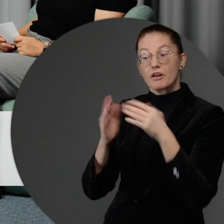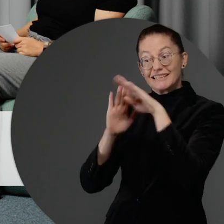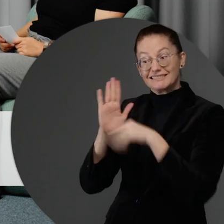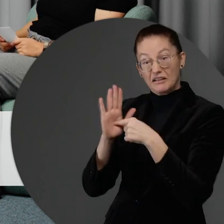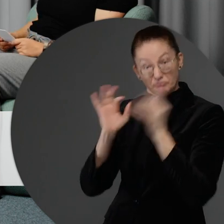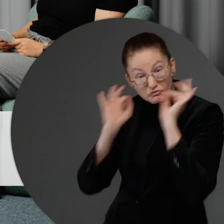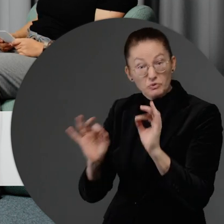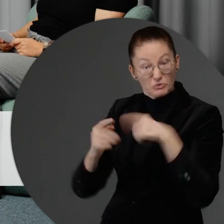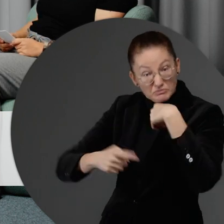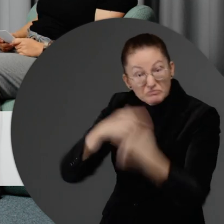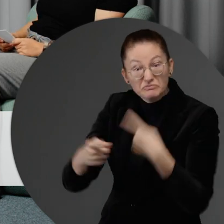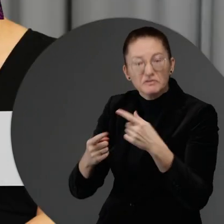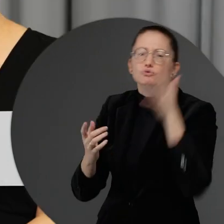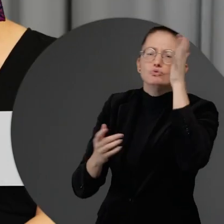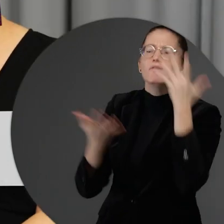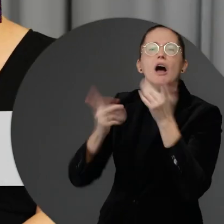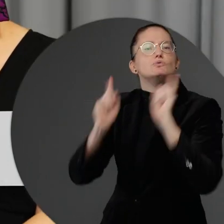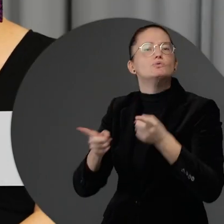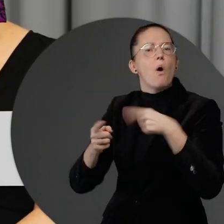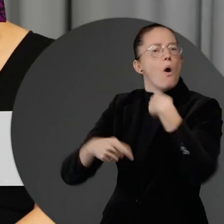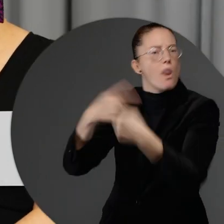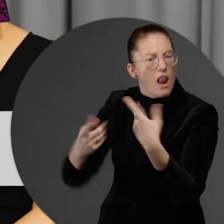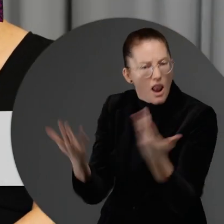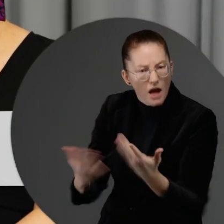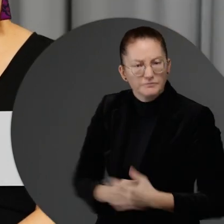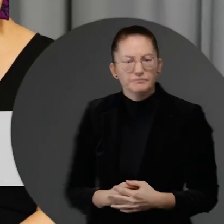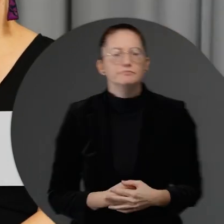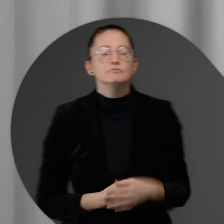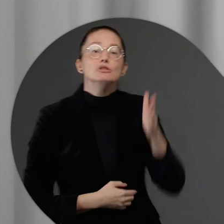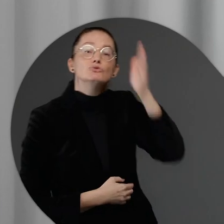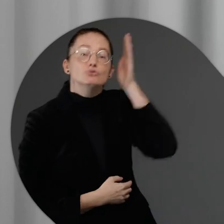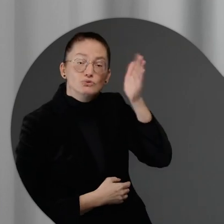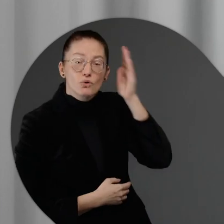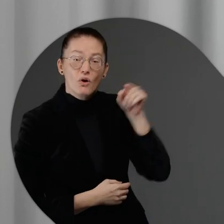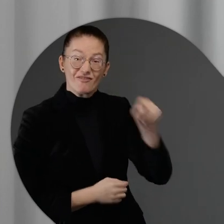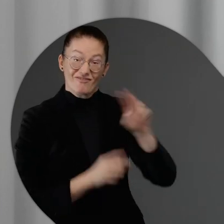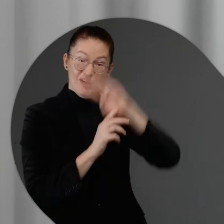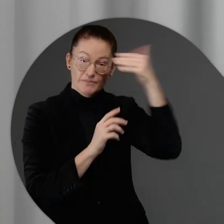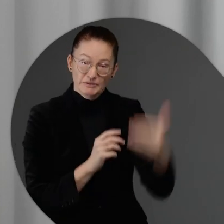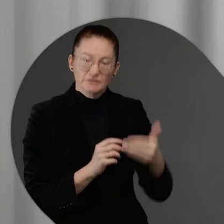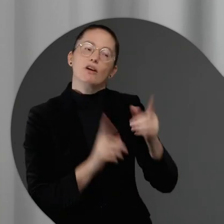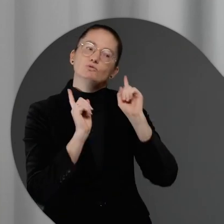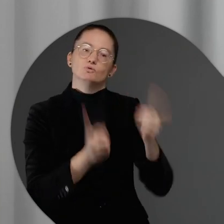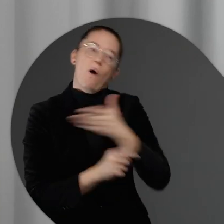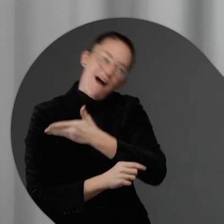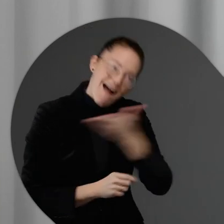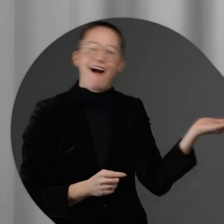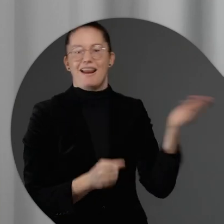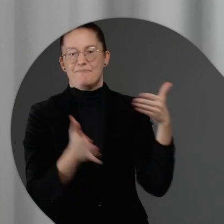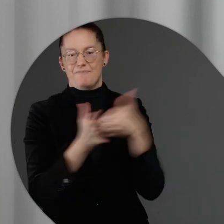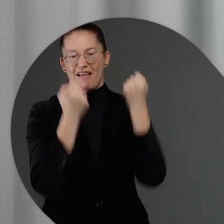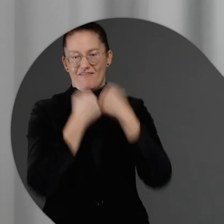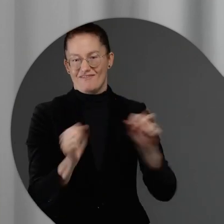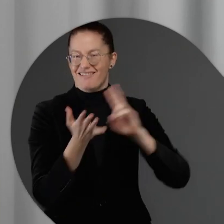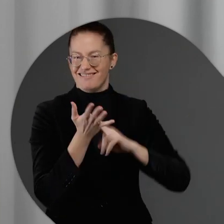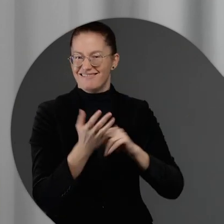hat das WZG bisher gebracht? Und was soll in Zukunft passieren? In Zukunft sollen alle Webseiten in Österreich digital barrierefrei